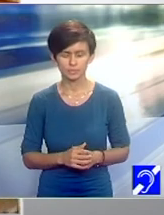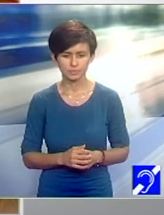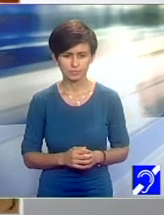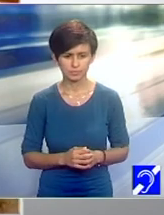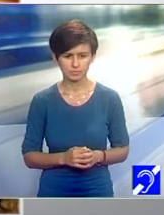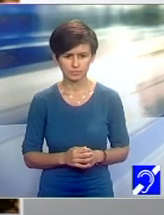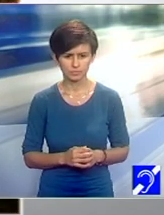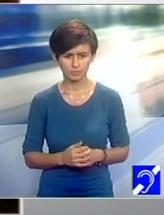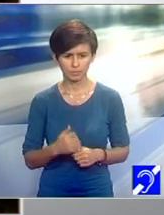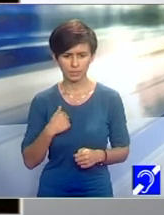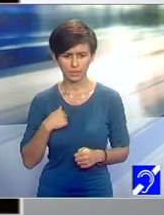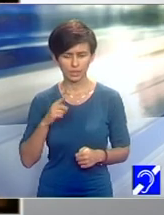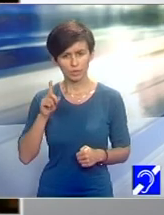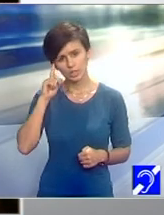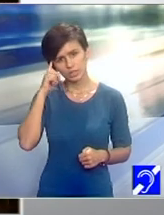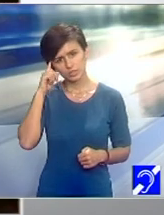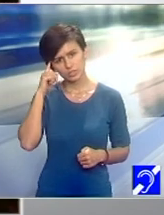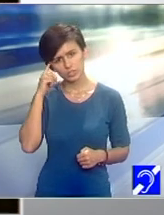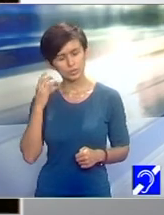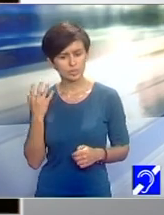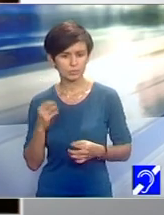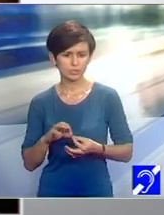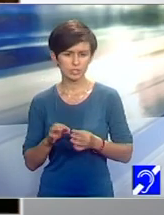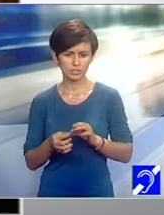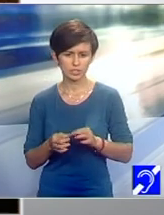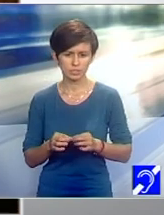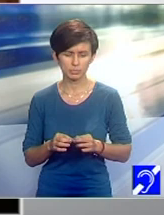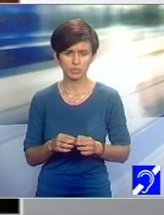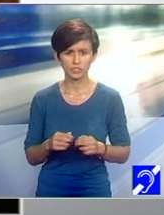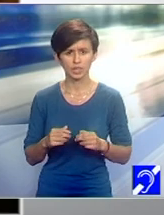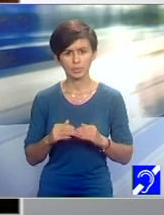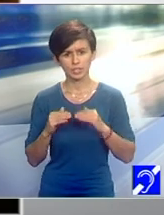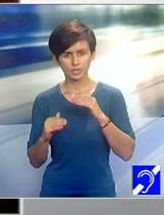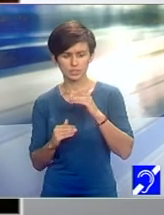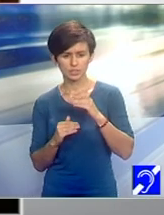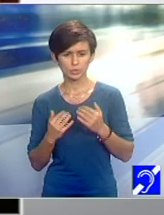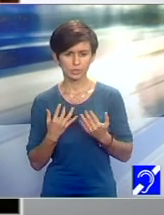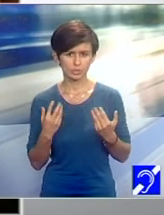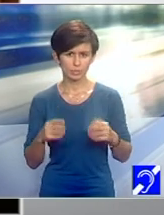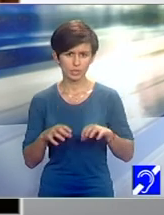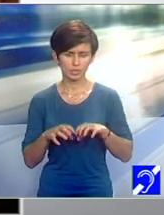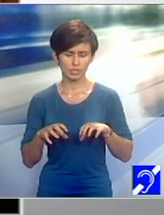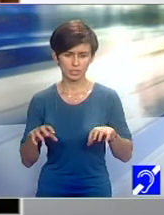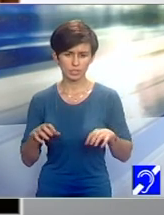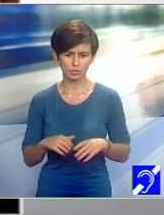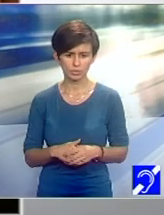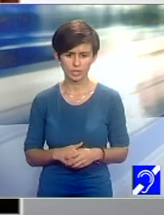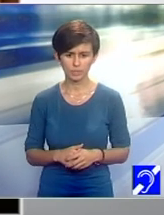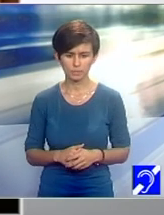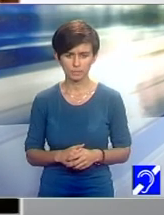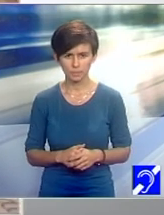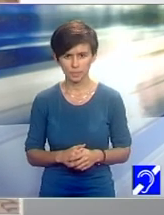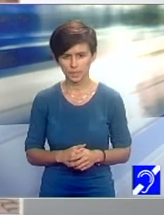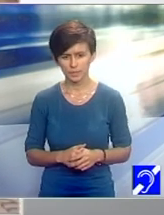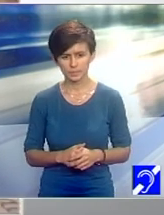Nu știu ce se întâmpla și atunci am redus numărul de locuri. Apoi s-a mai întrebat asta la Sibiu.